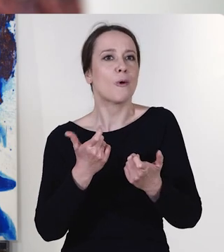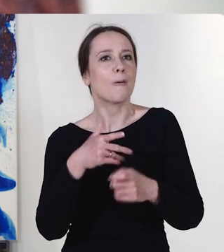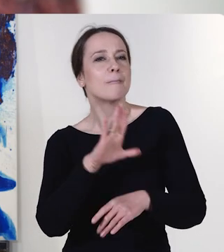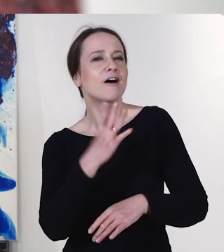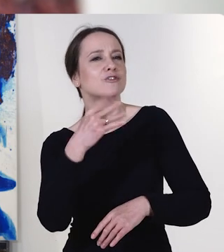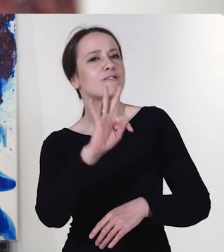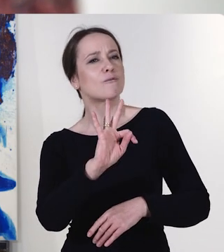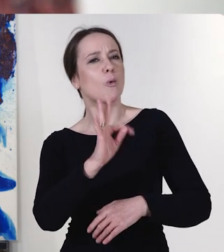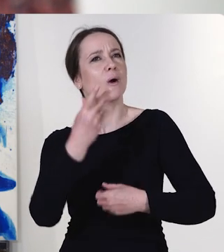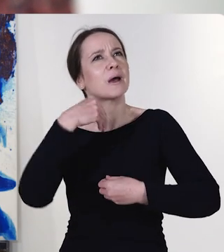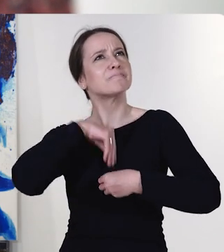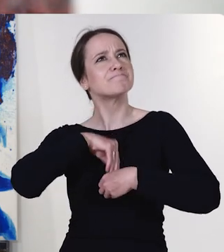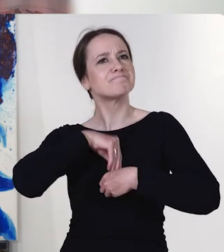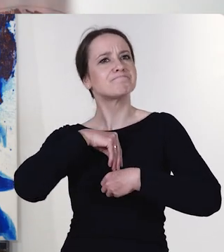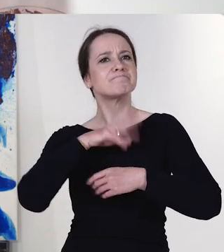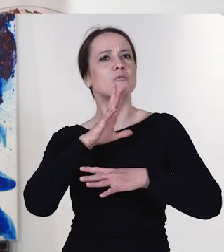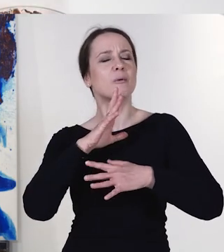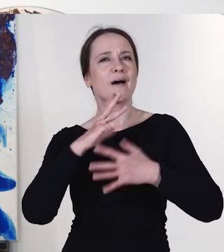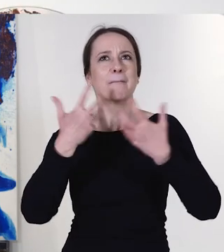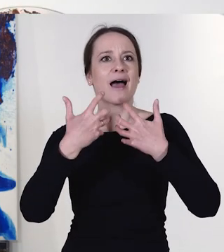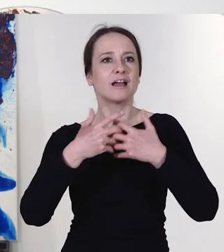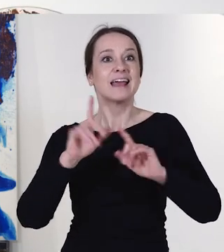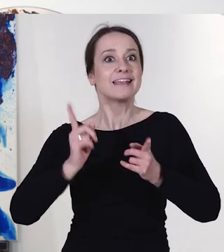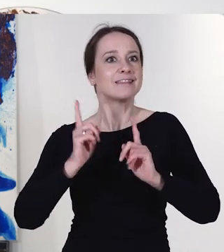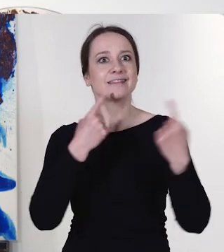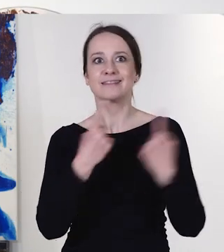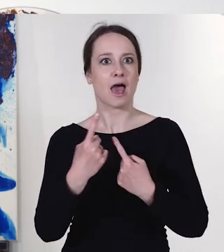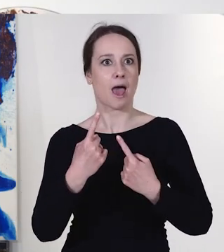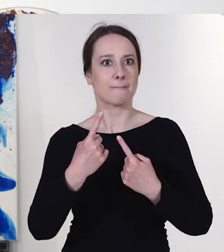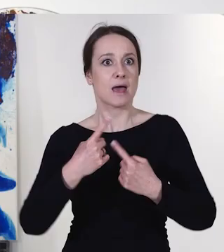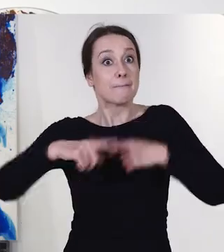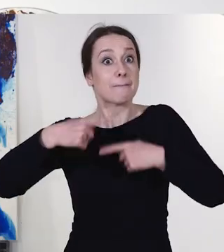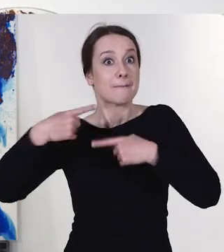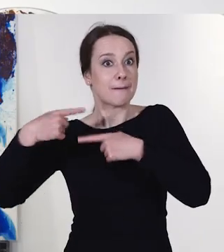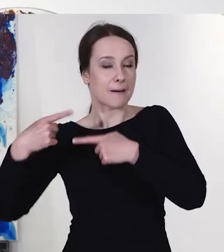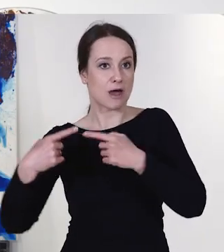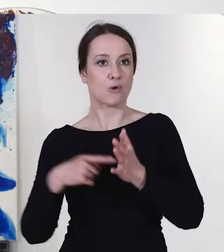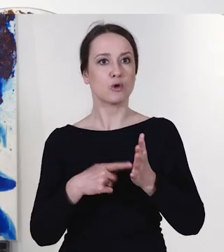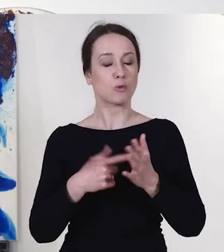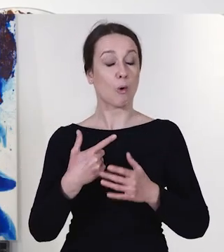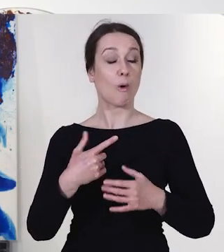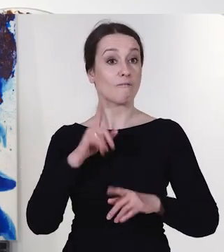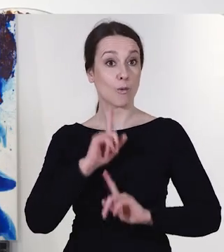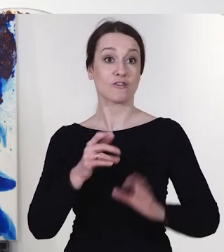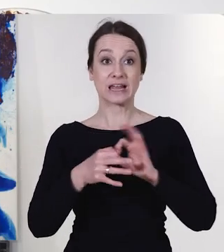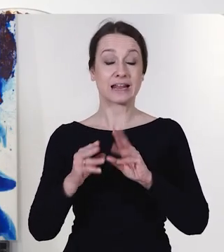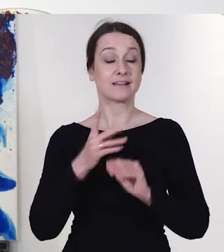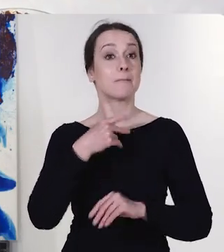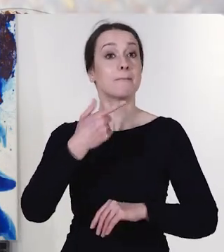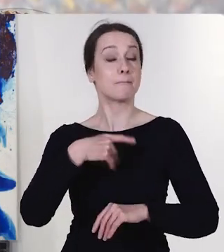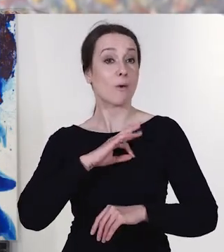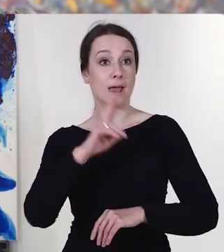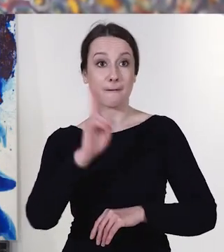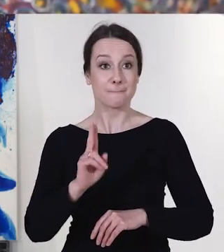jakiś wewnętrzny mechanizm napędzający więc tutaj właśnie mówię o swojej pracy o malarstwie które